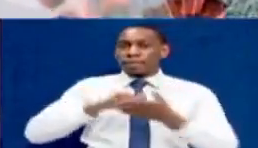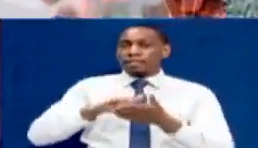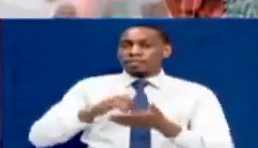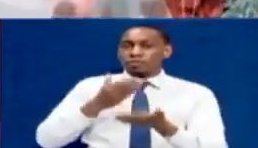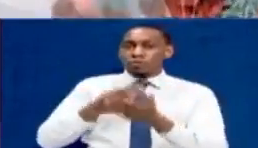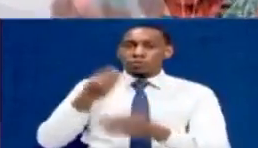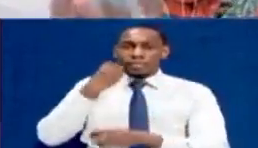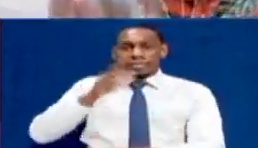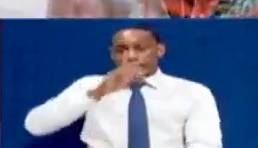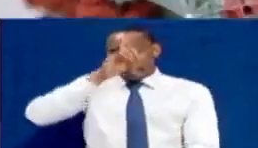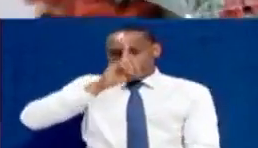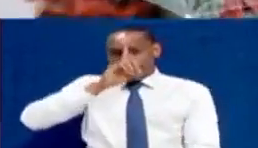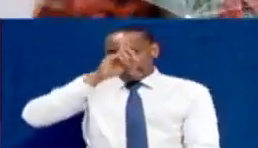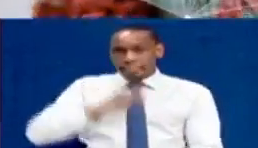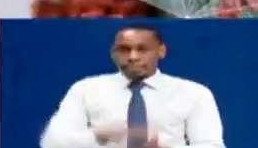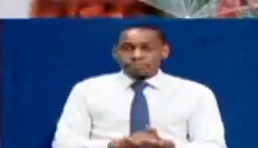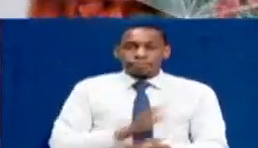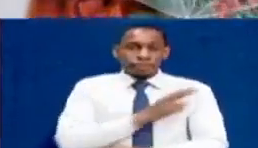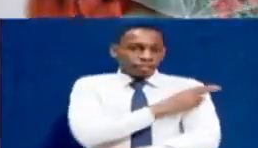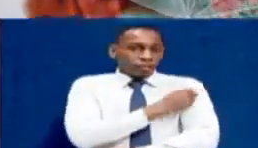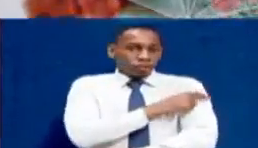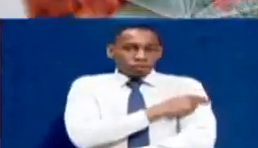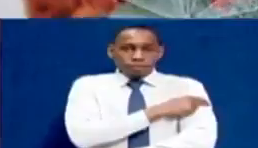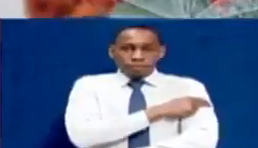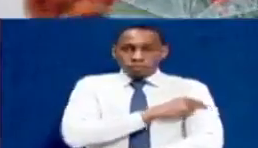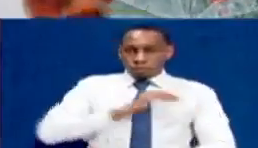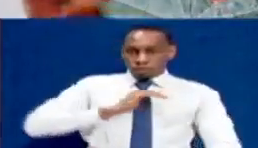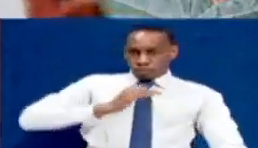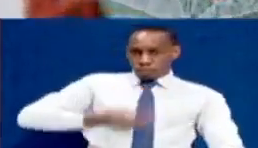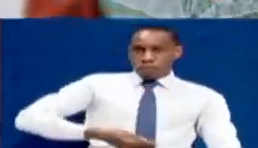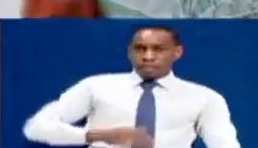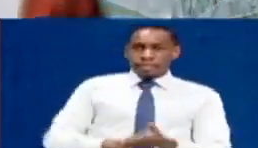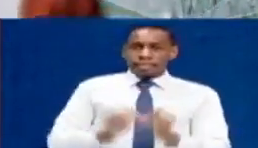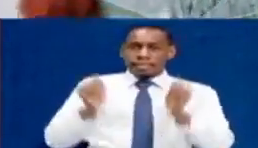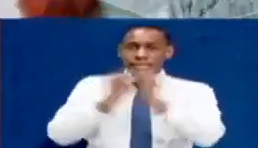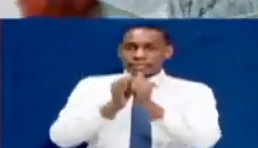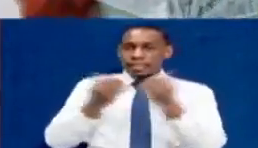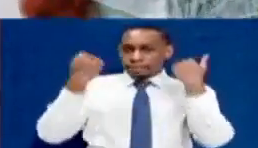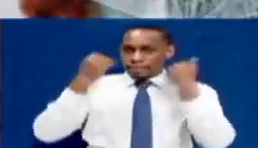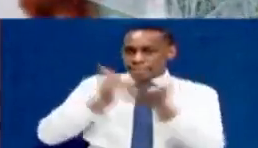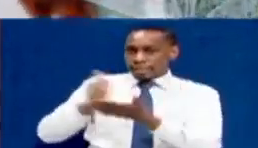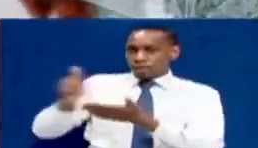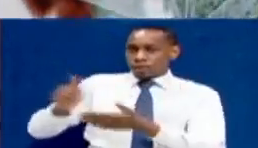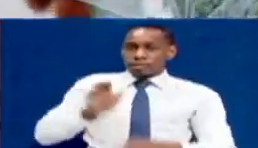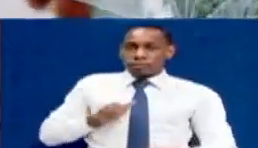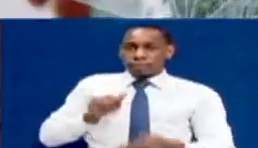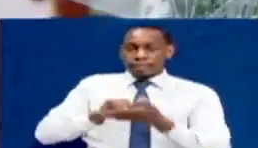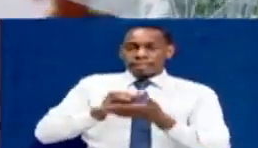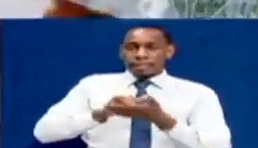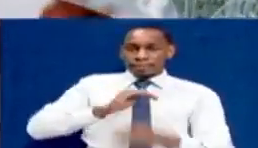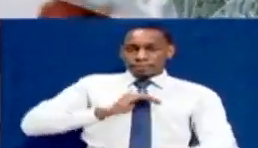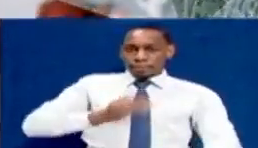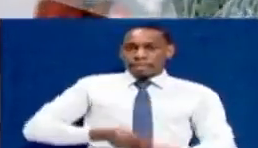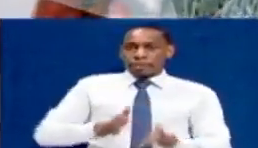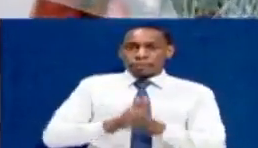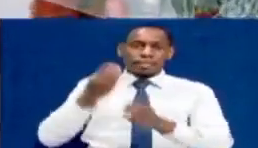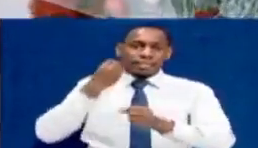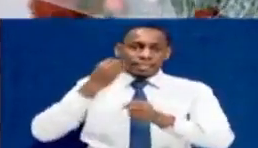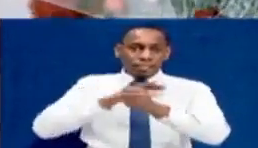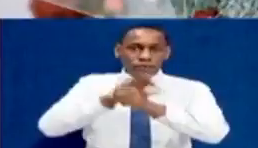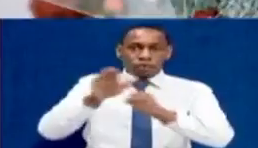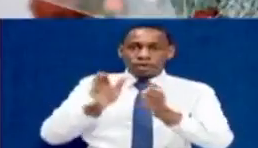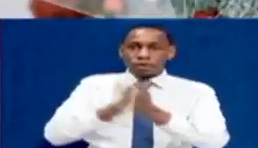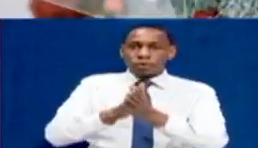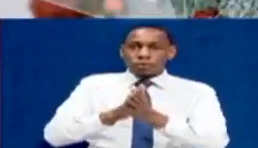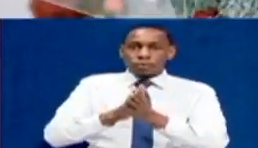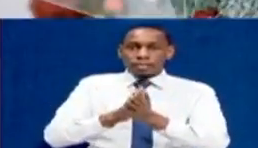ambao ni wagonjwa zaidi. Katika hospitali ya Pumwani, vitanda 10 vimetengewa wanawake wajawazito wanaougua ugonjwa wa COVID-19, huku